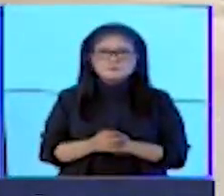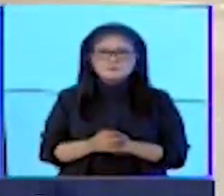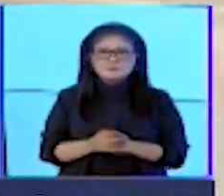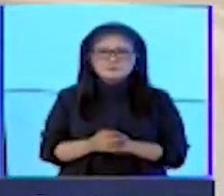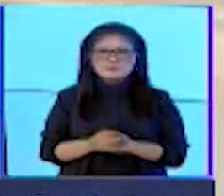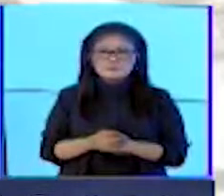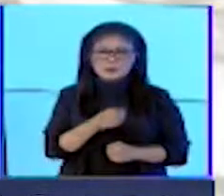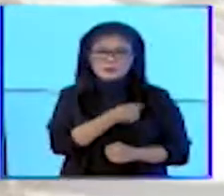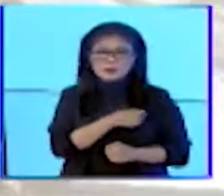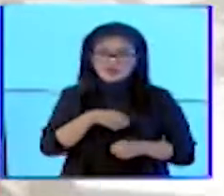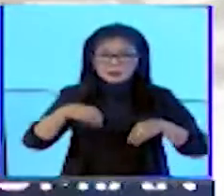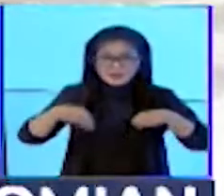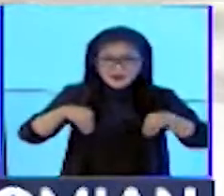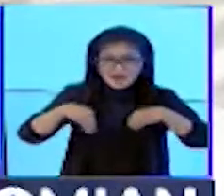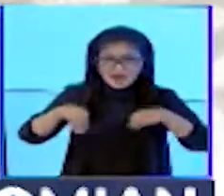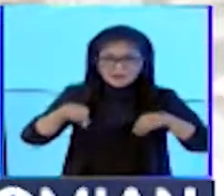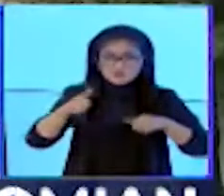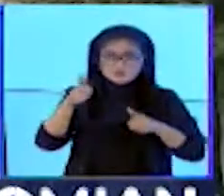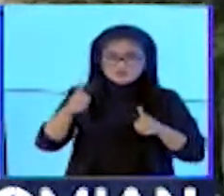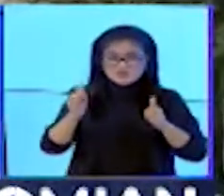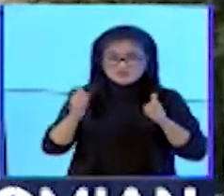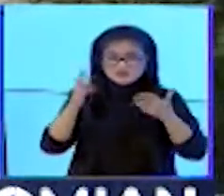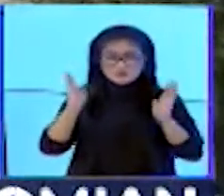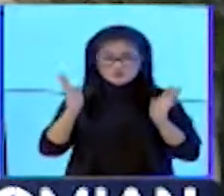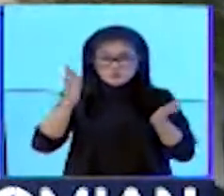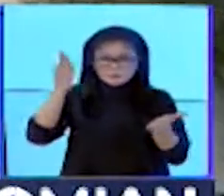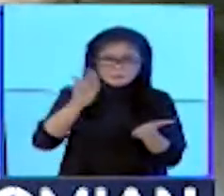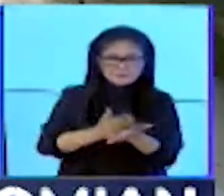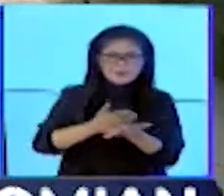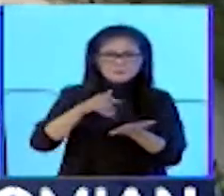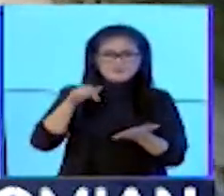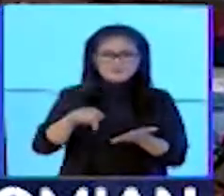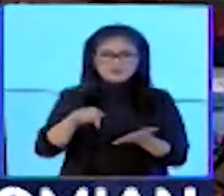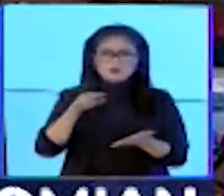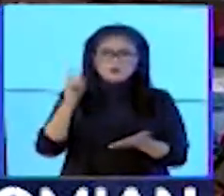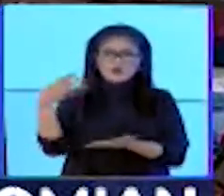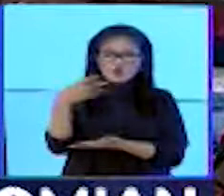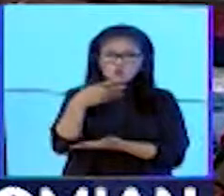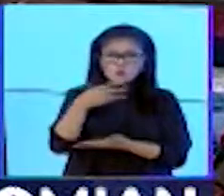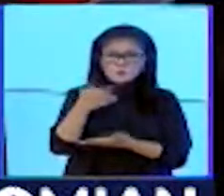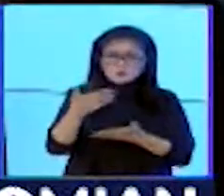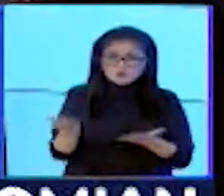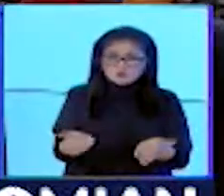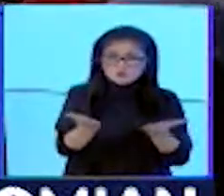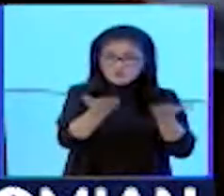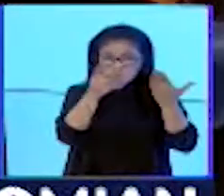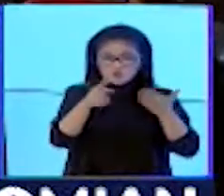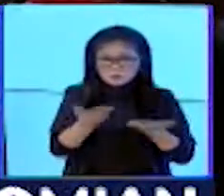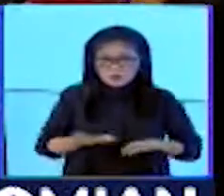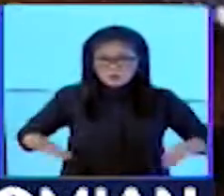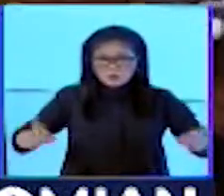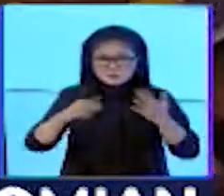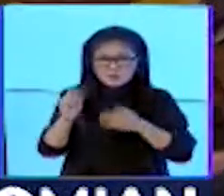Kementerian Perdagangan telah menyiapkan sejumlah langkah strategis untuk memastikan roda perekonomian tetap berputar. Menyambut era kenormalan baru,